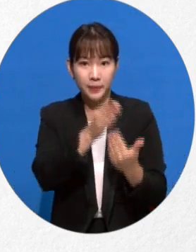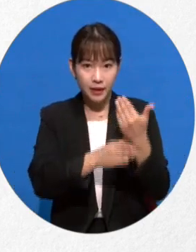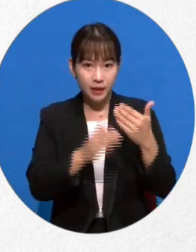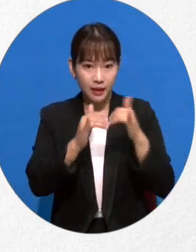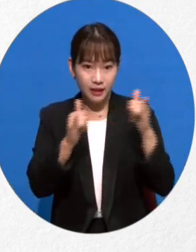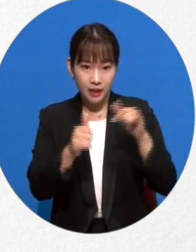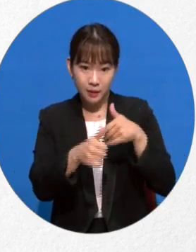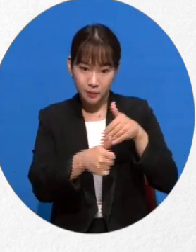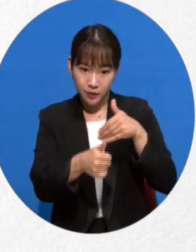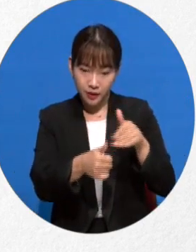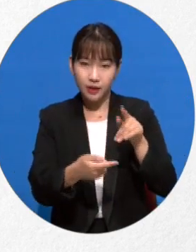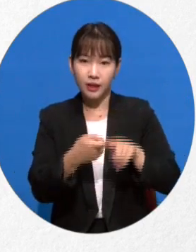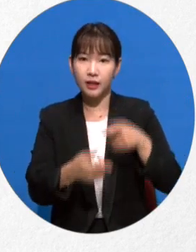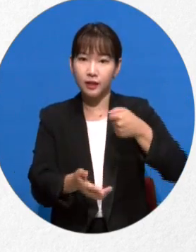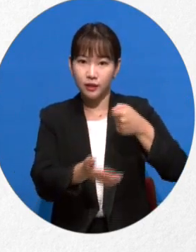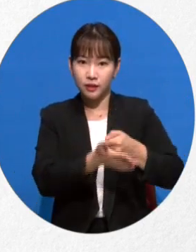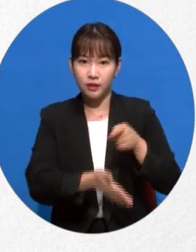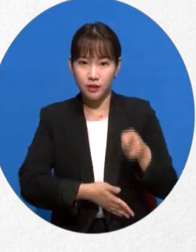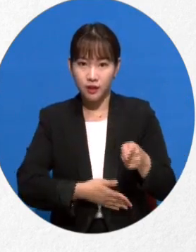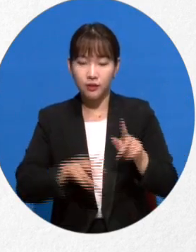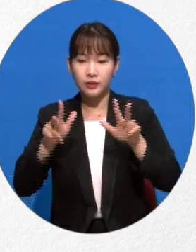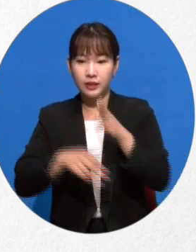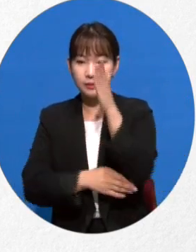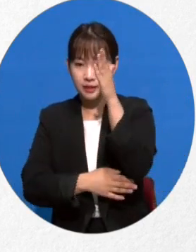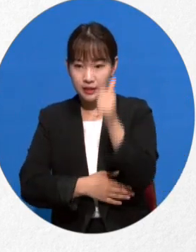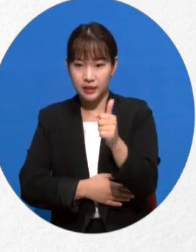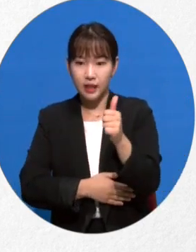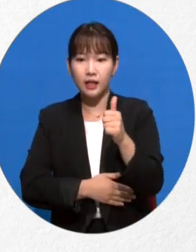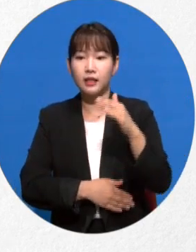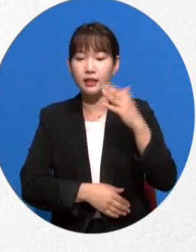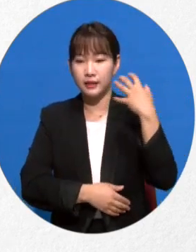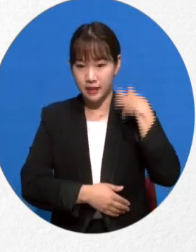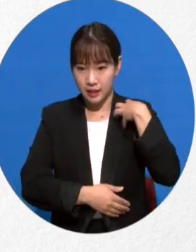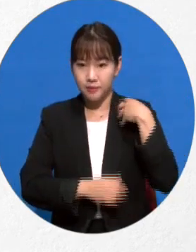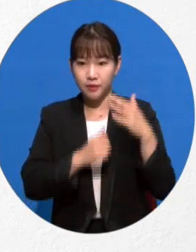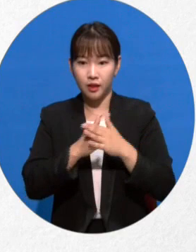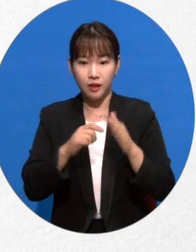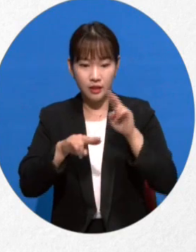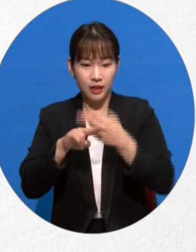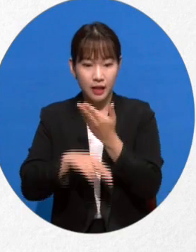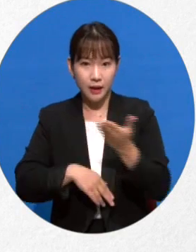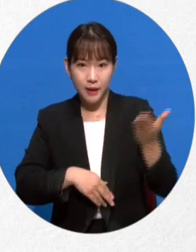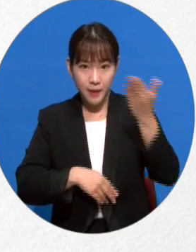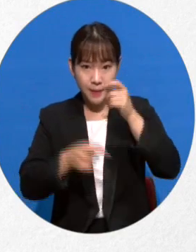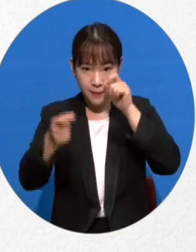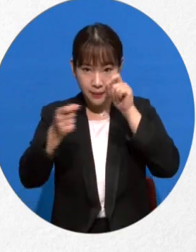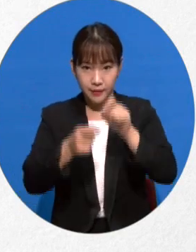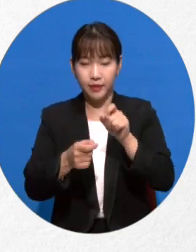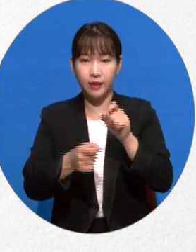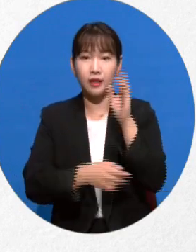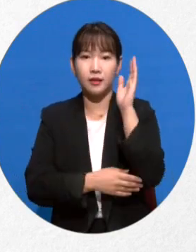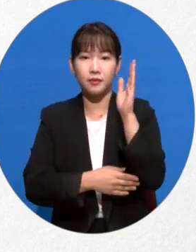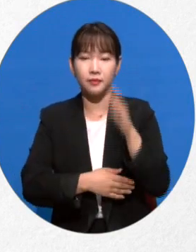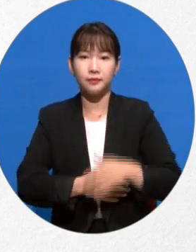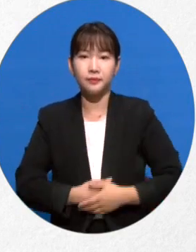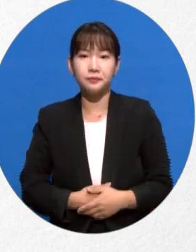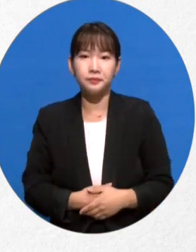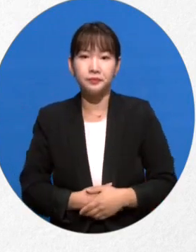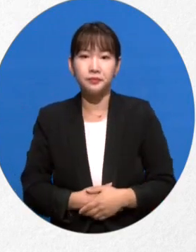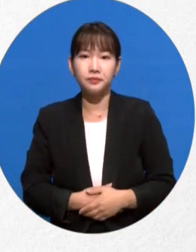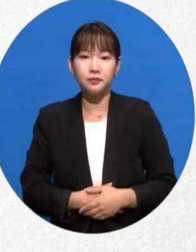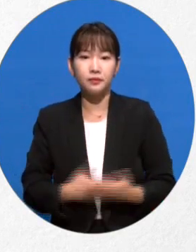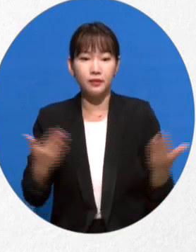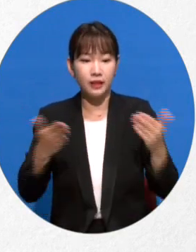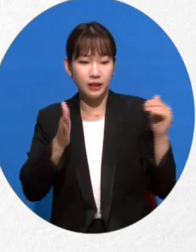인사 요인에 대한 결정은 현 시장에게 있다며 승진 인사가 임박했음을 시사했습니다.